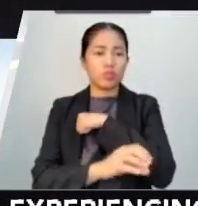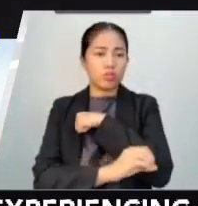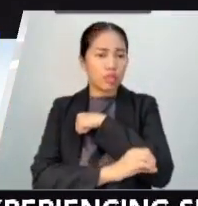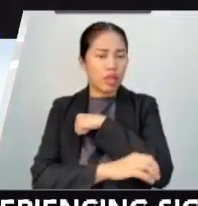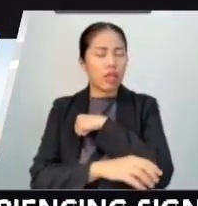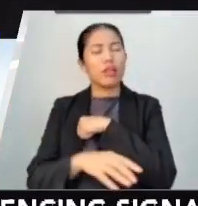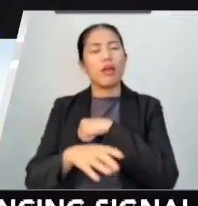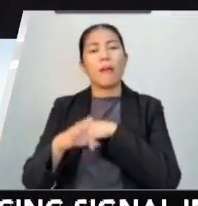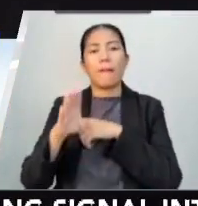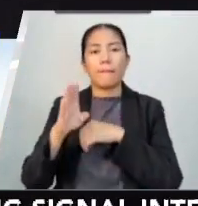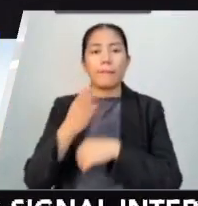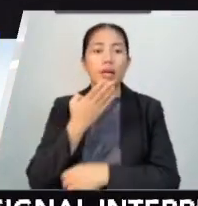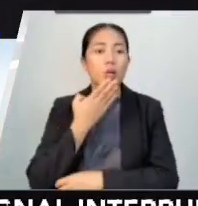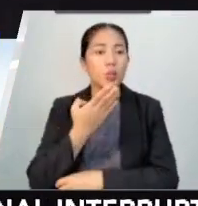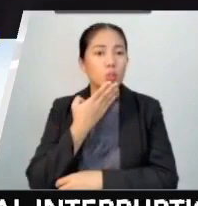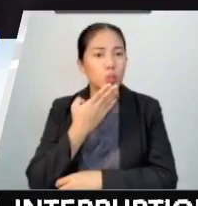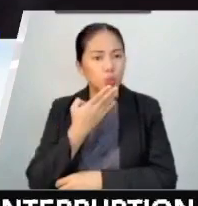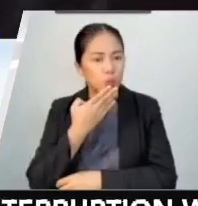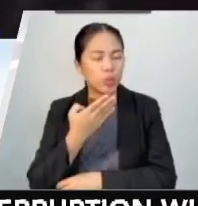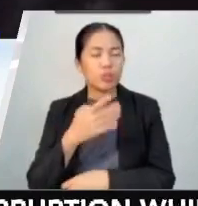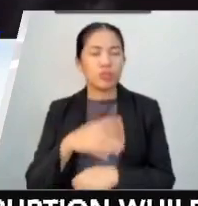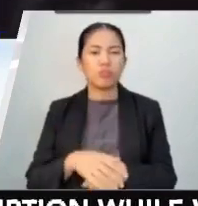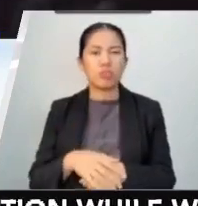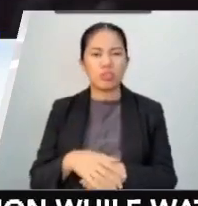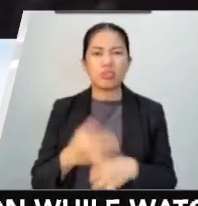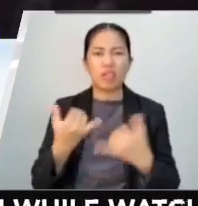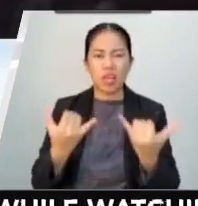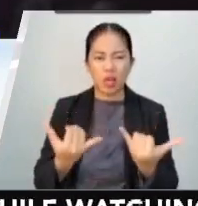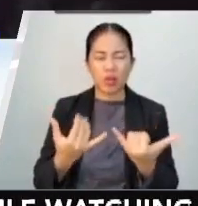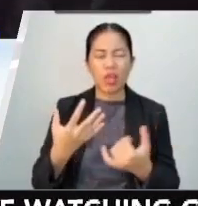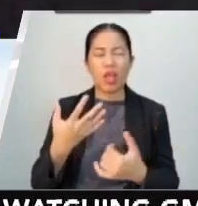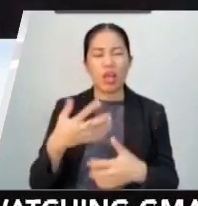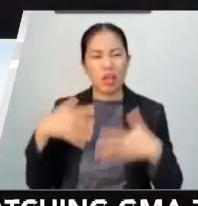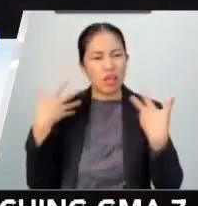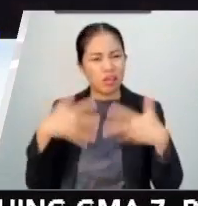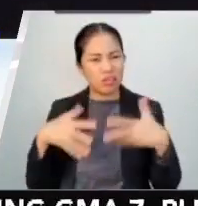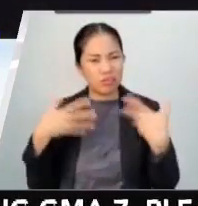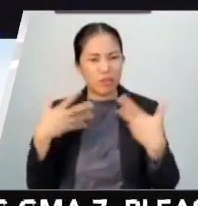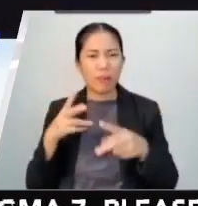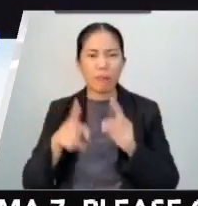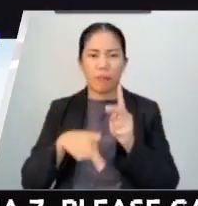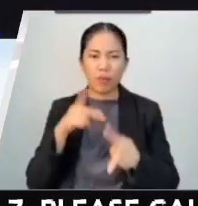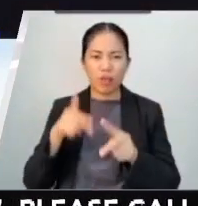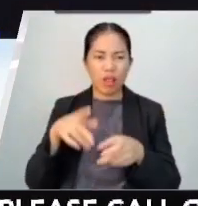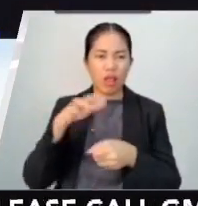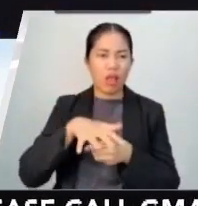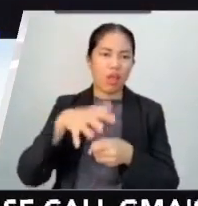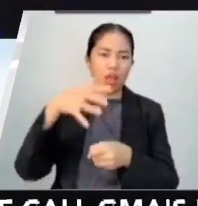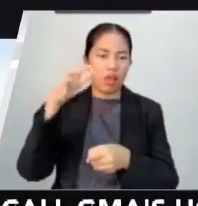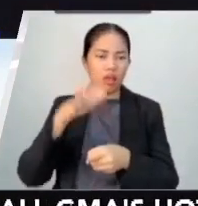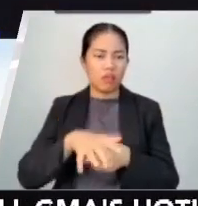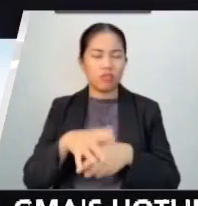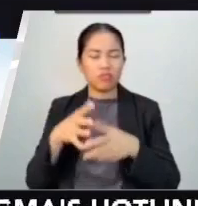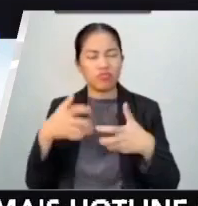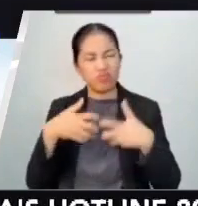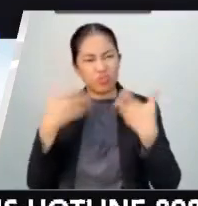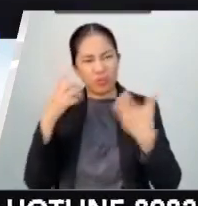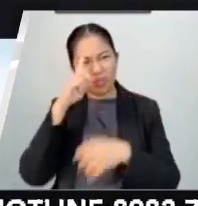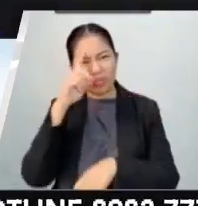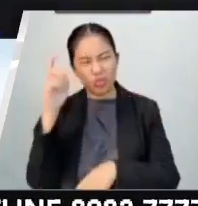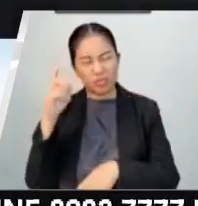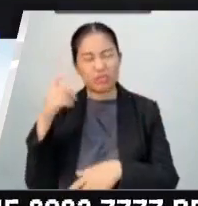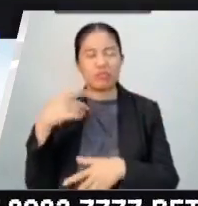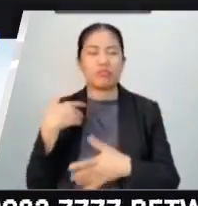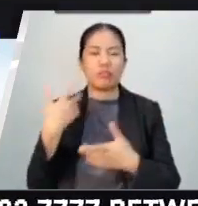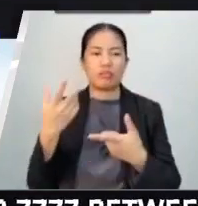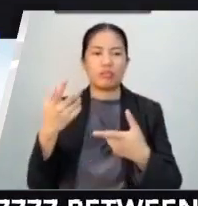uminit din ang ulo ng ilang mga consumer sa Iloilo City dahil sa naranasan na unscheduled power interruptions. Ilang beses na nawala